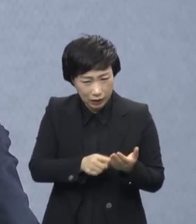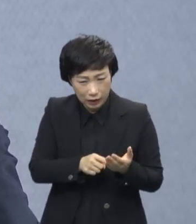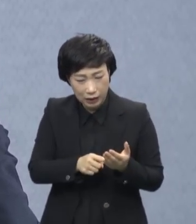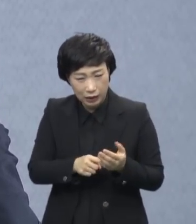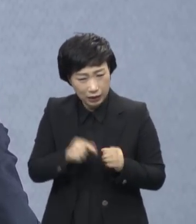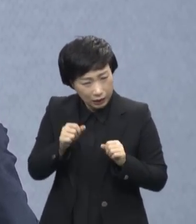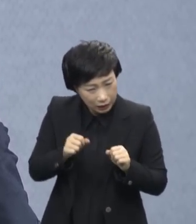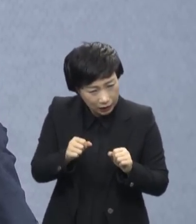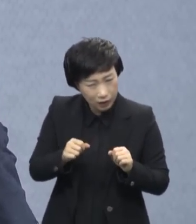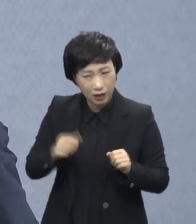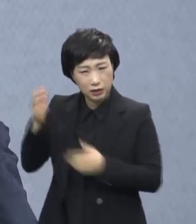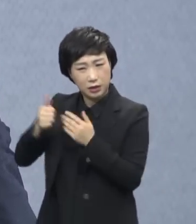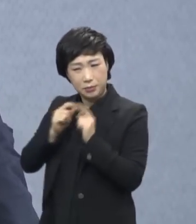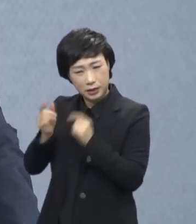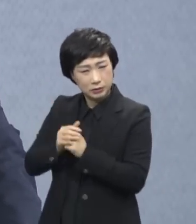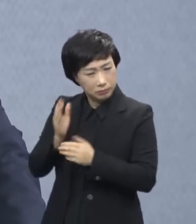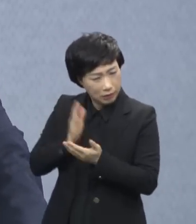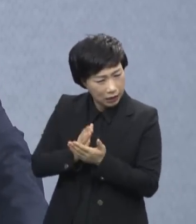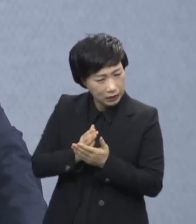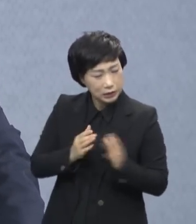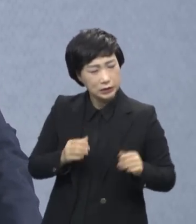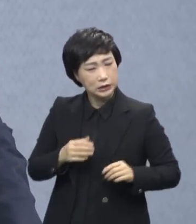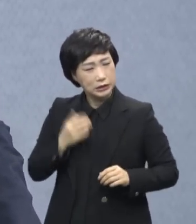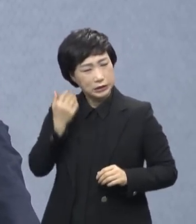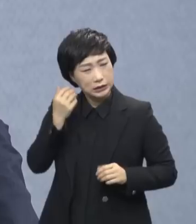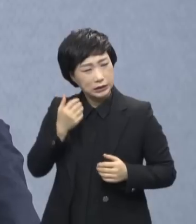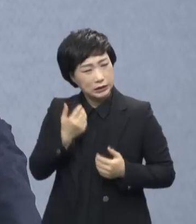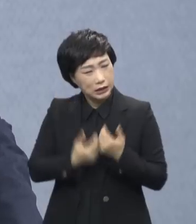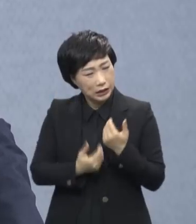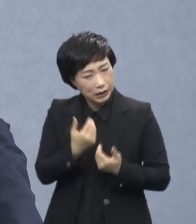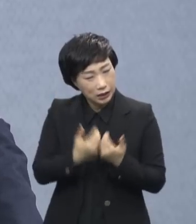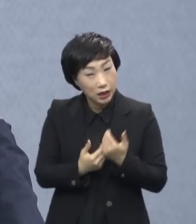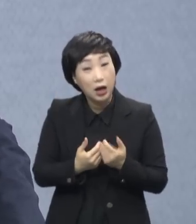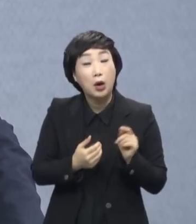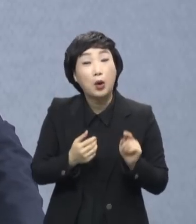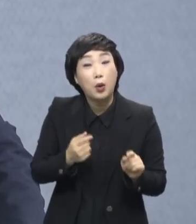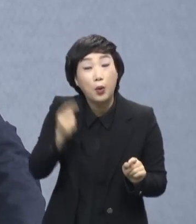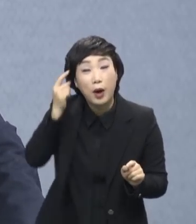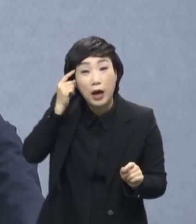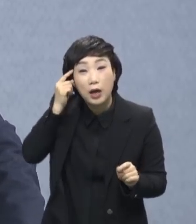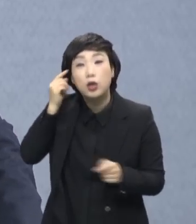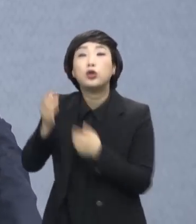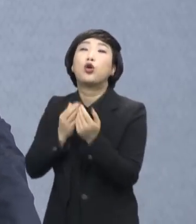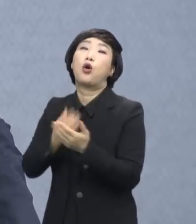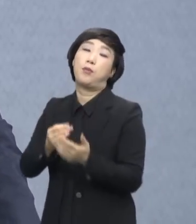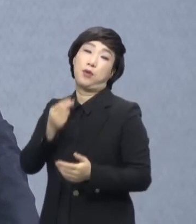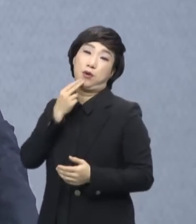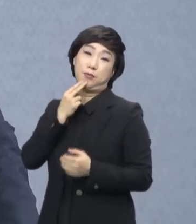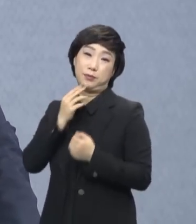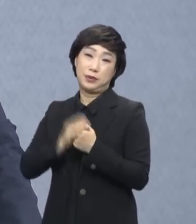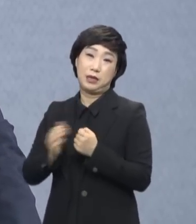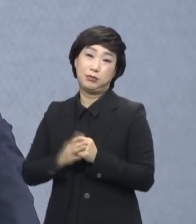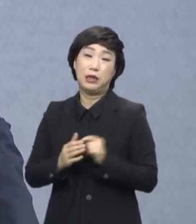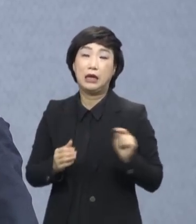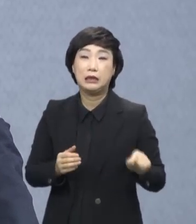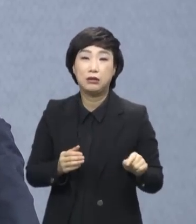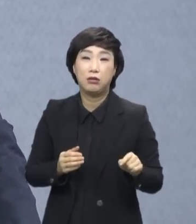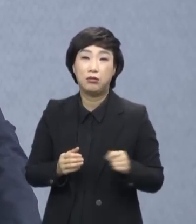하지 말라고 그랬고, 이런 사람들은 경험과 체험이 없기 때문에